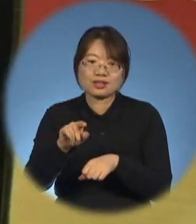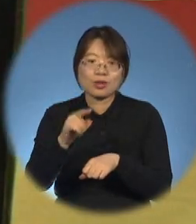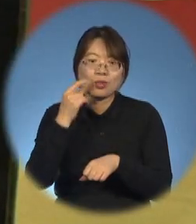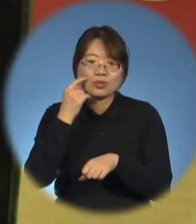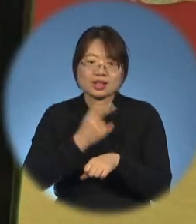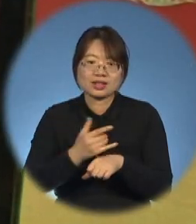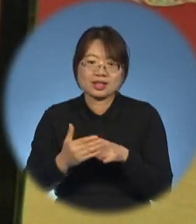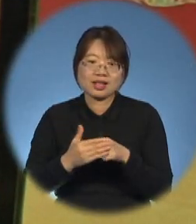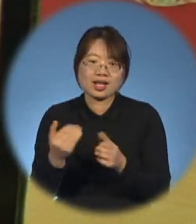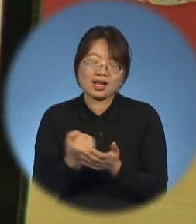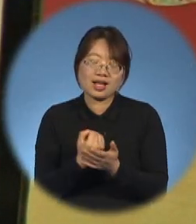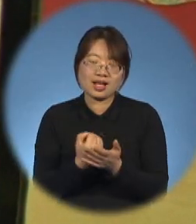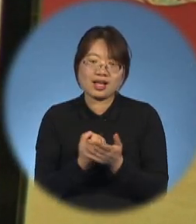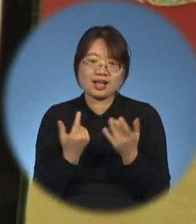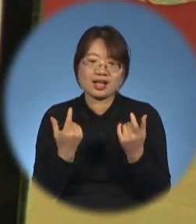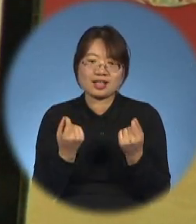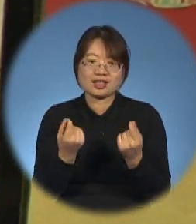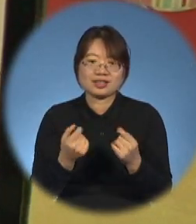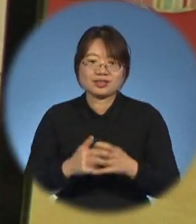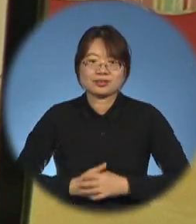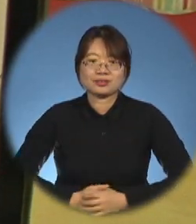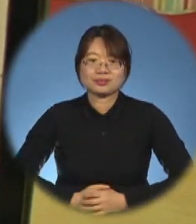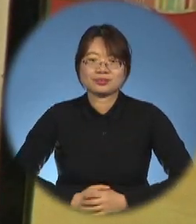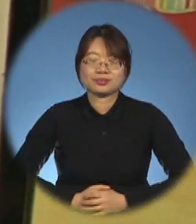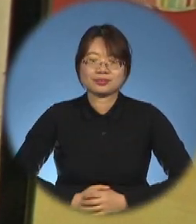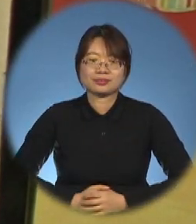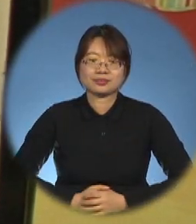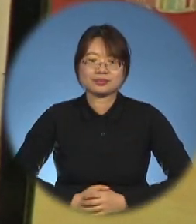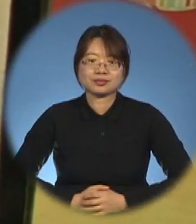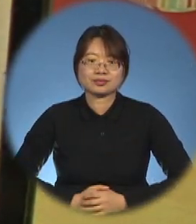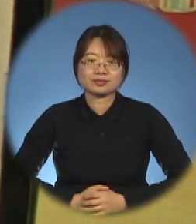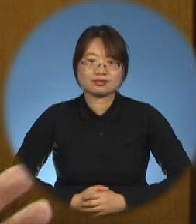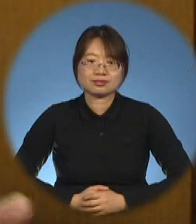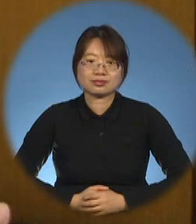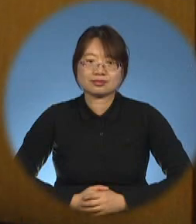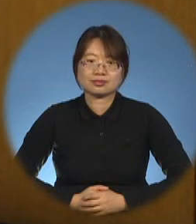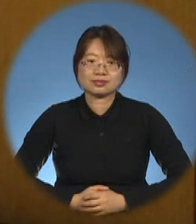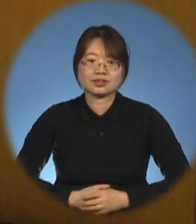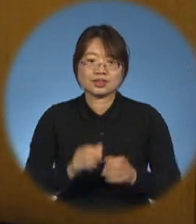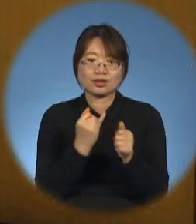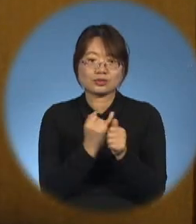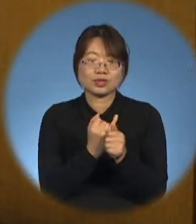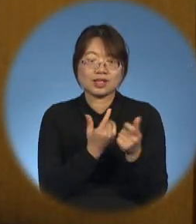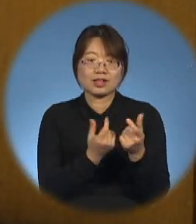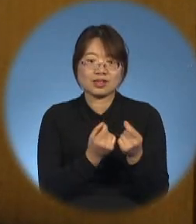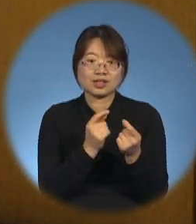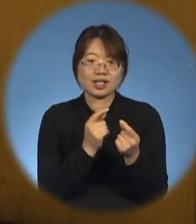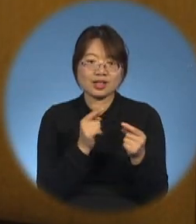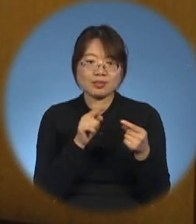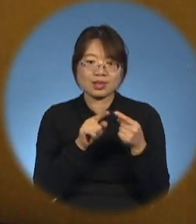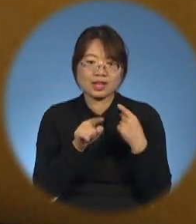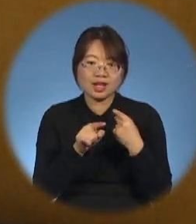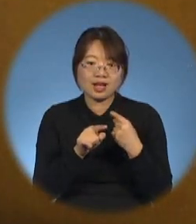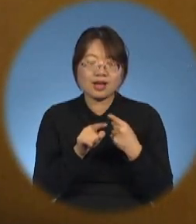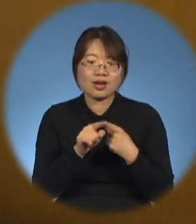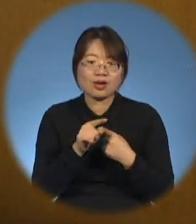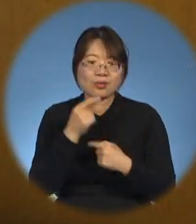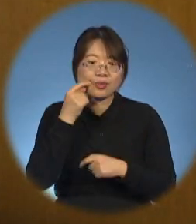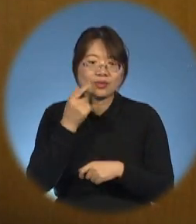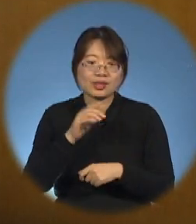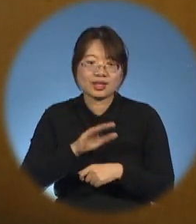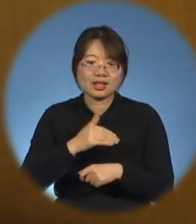못 하시니까 좀 안타깝기도 하고 그런데 흡수에 의해 부부가 이렇게 안 맞을 순 없다고 하시는데 제가